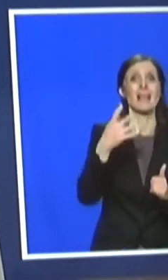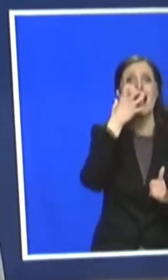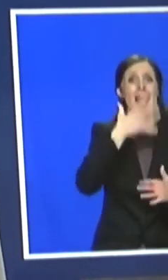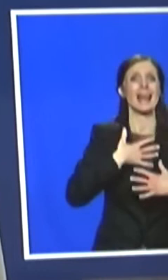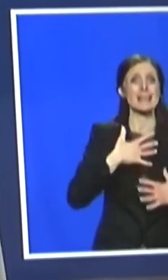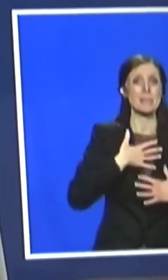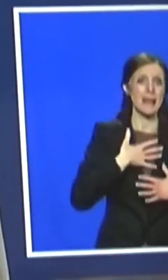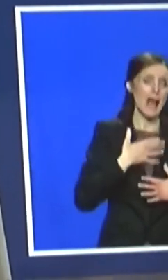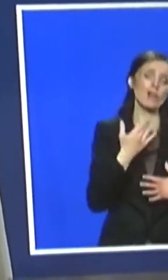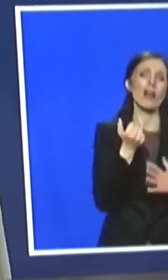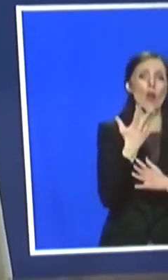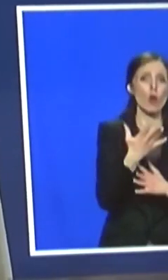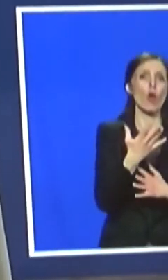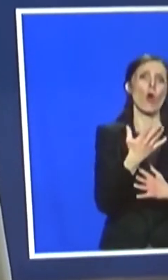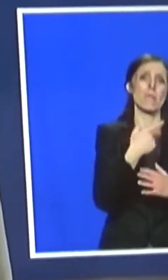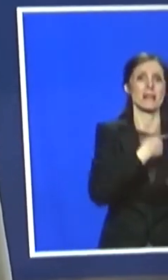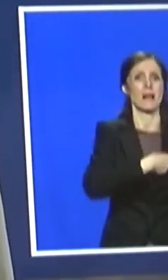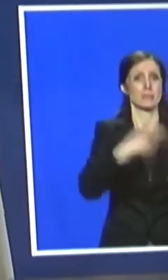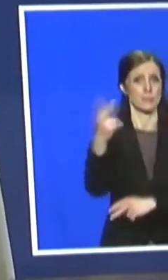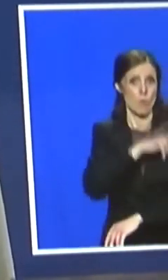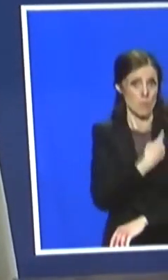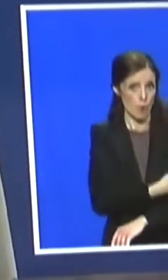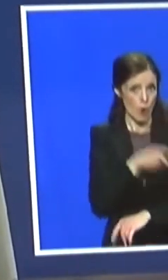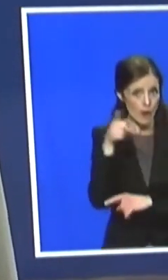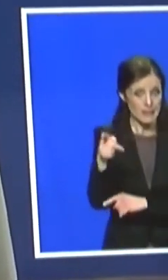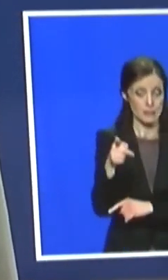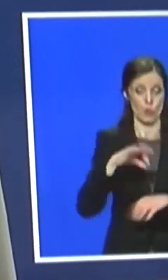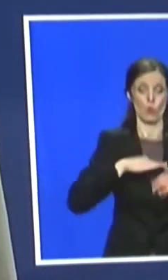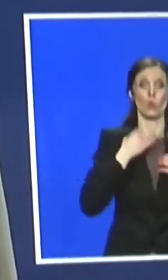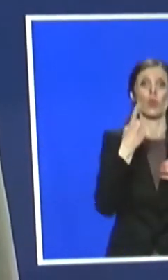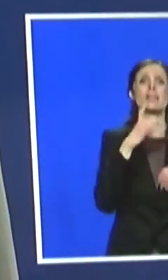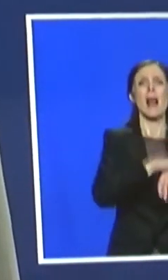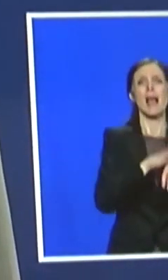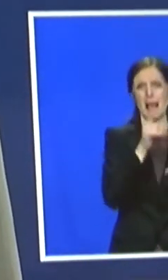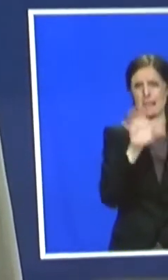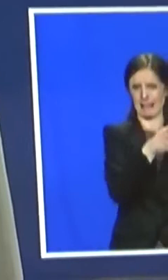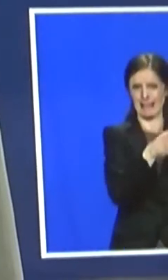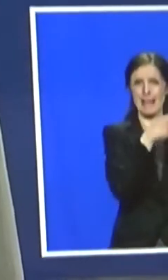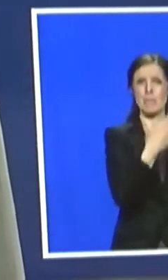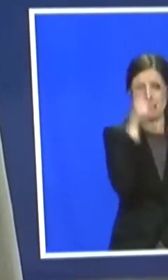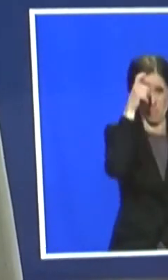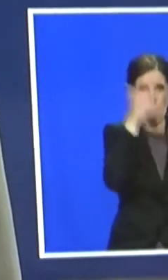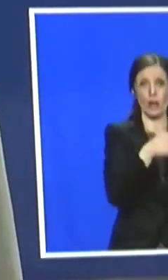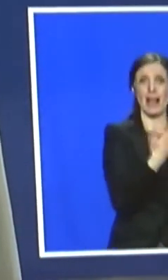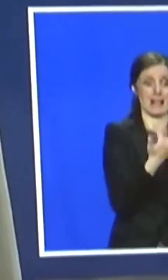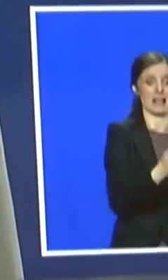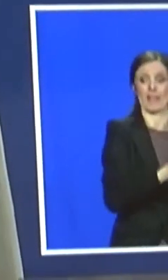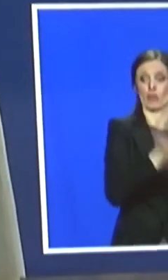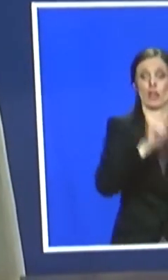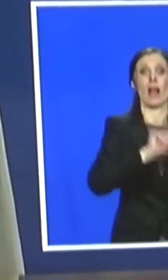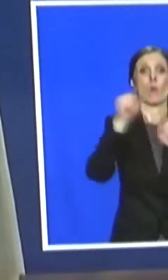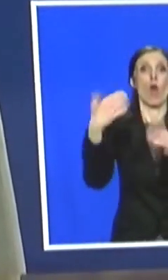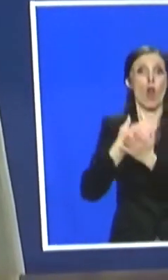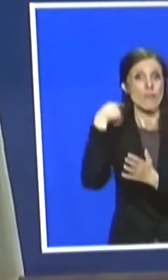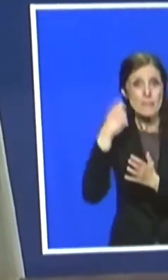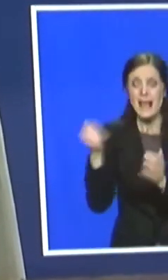respiratora da se bolnica pojača. Jutros je lekarska ekipa iz Beograda krenula ka Novom Pazaru, tamo se sa ljudima koji su već na terenu